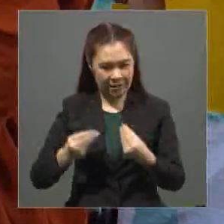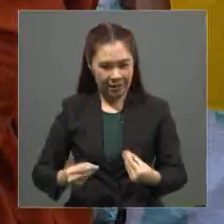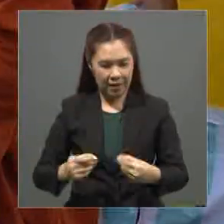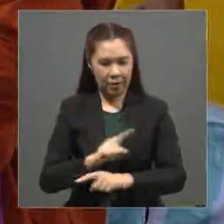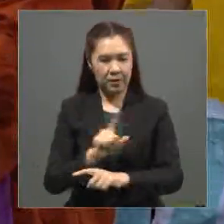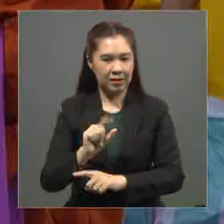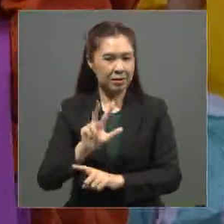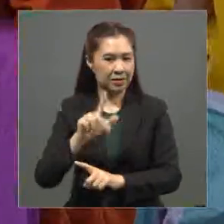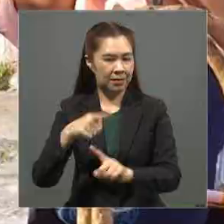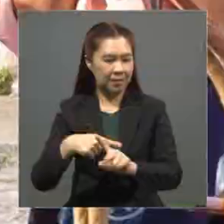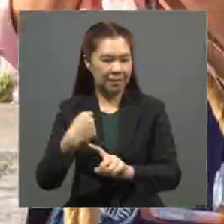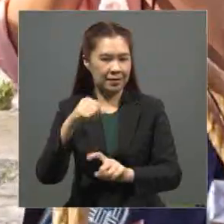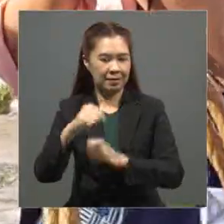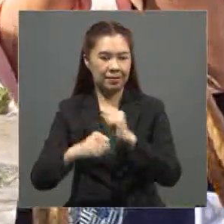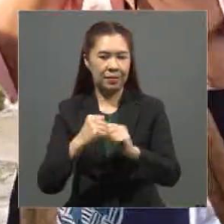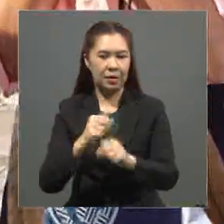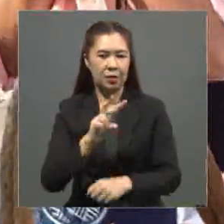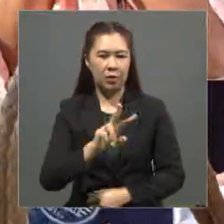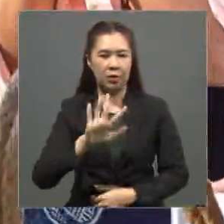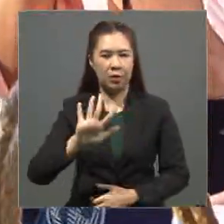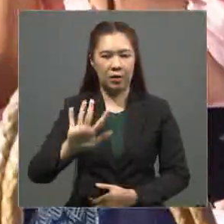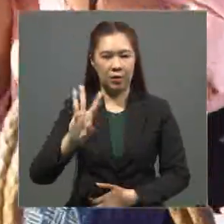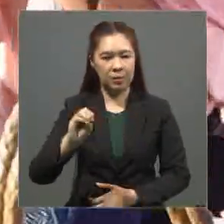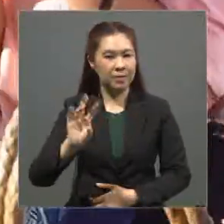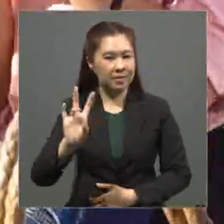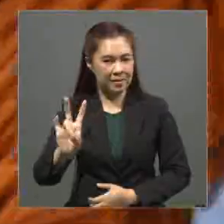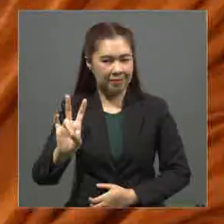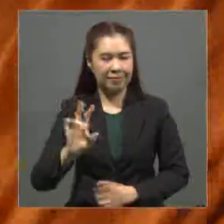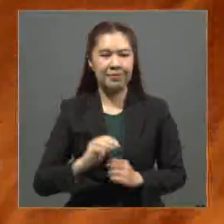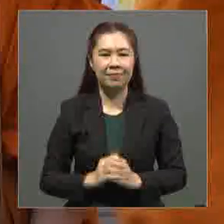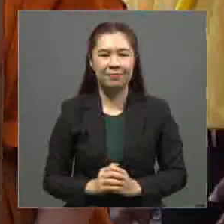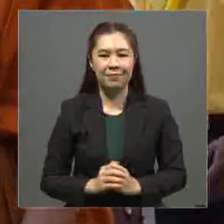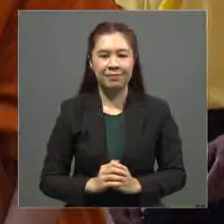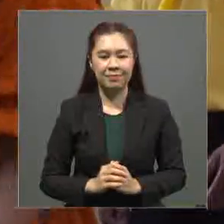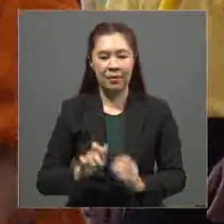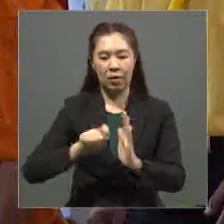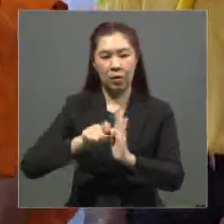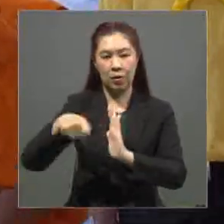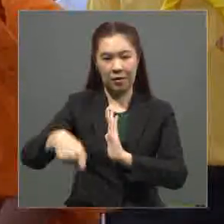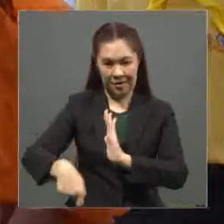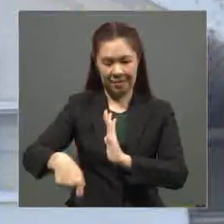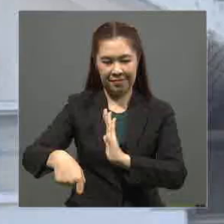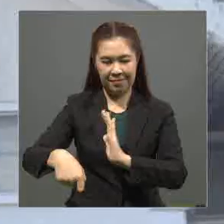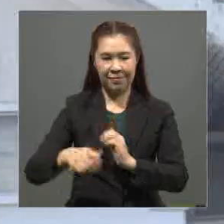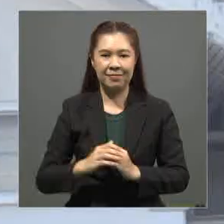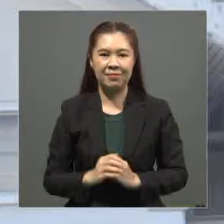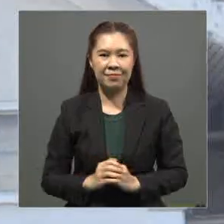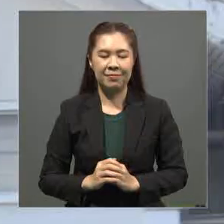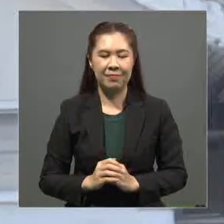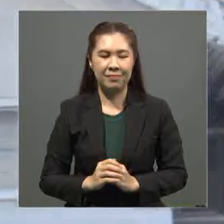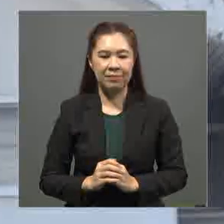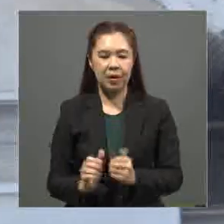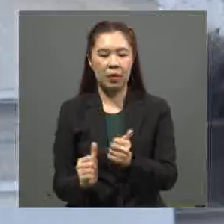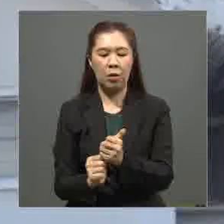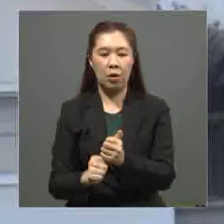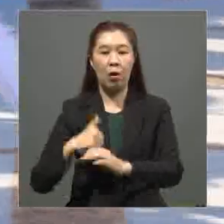23ตุลาคม2567ครับที่จังหวัดนครราชสีมานายสมเกียรติวิริยกุลนันท์รอง